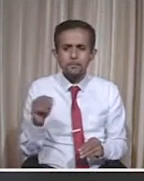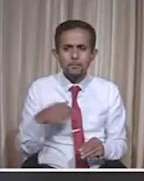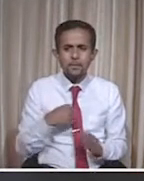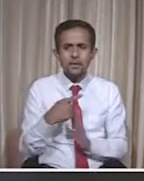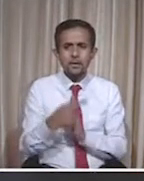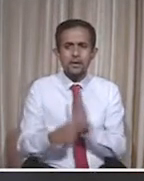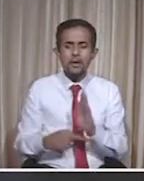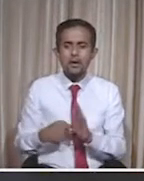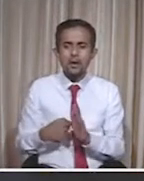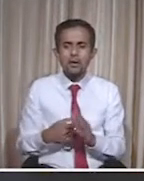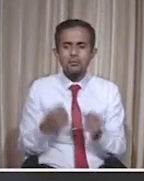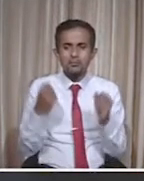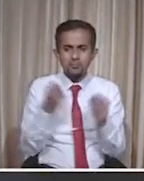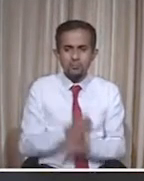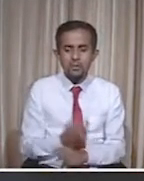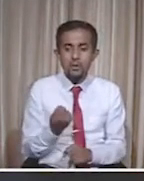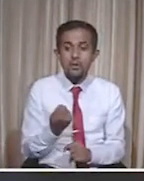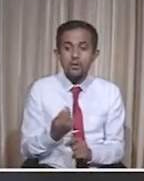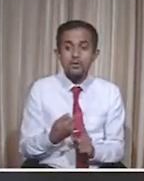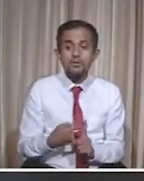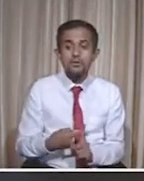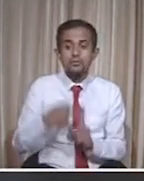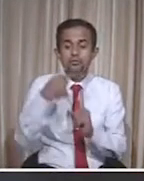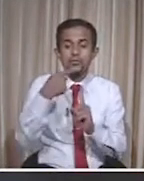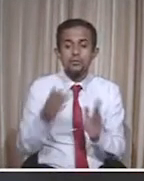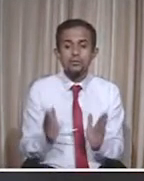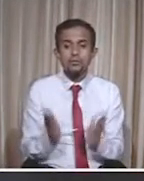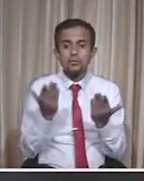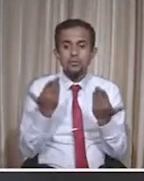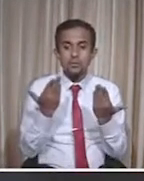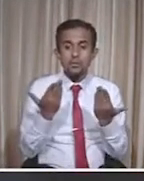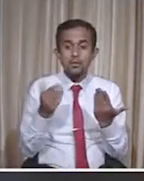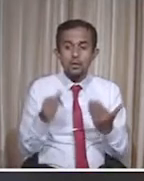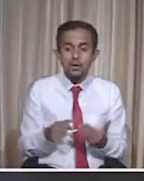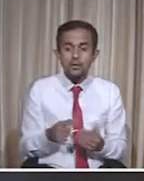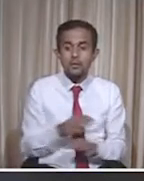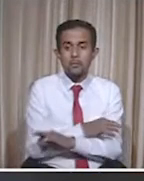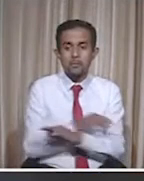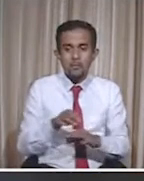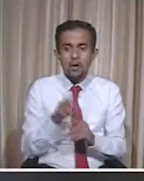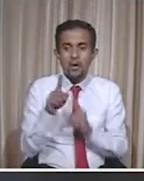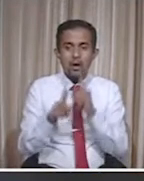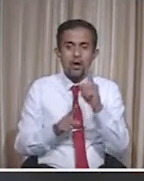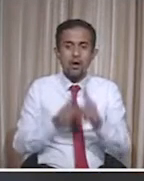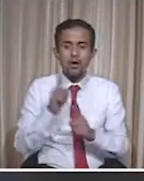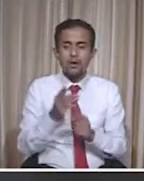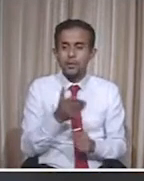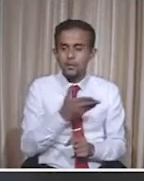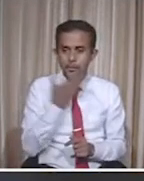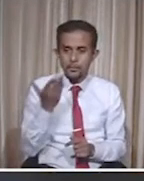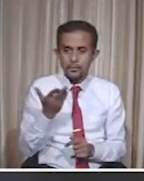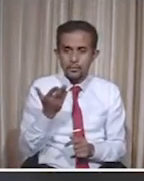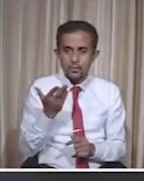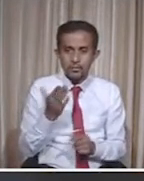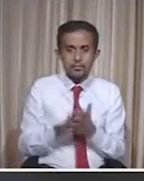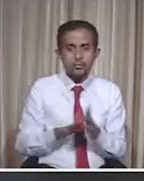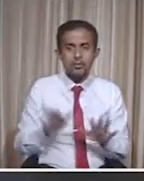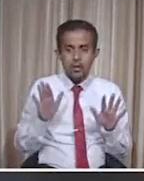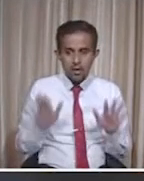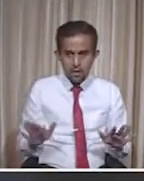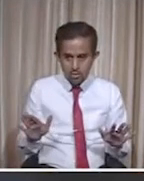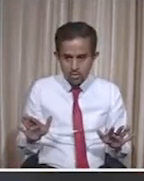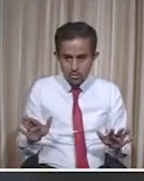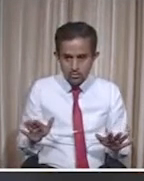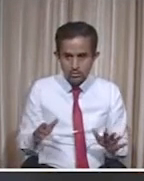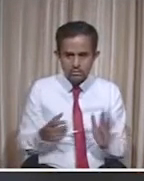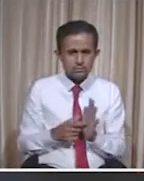අපිට මේ රට මේ වැටිලා තියෙන ආර්ථික ප්‍රපාතයෙන් ගොඩ ගැනීම සඳහා වෙච්ච යාන්ත්‍රණයක් ගැන සාකච්ඡා කරන්න පුළුවන් වෙන්නේ. අපි එතනට සූදානම්.